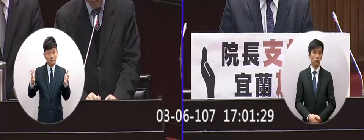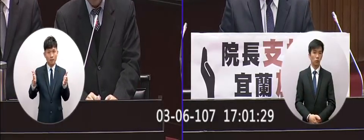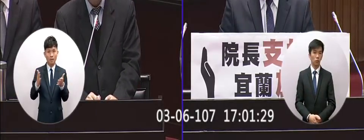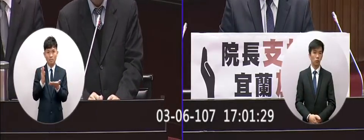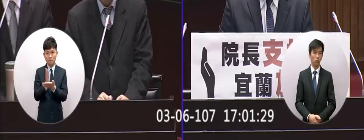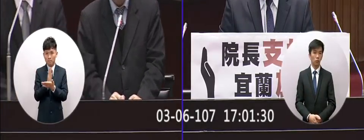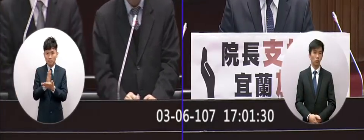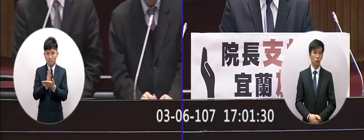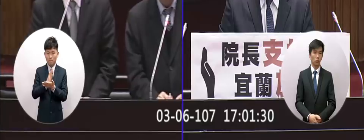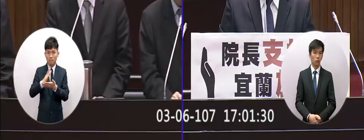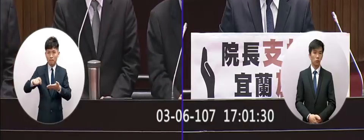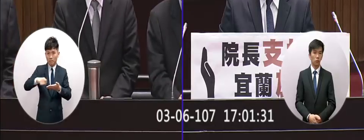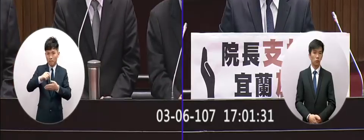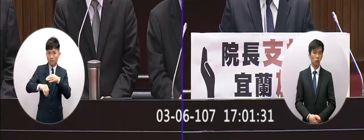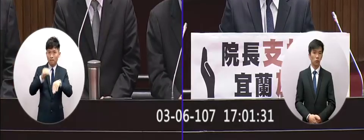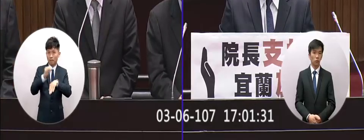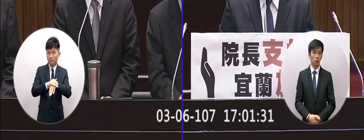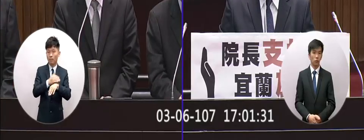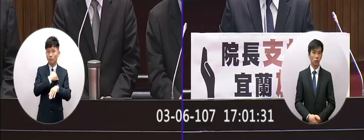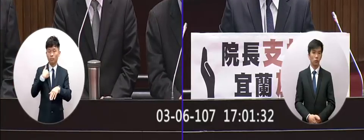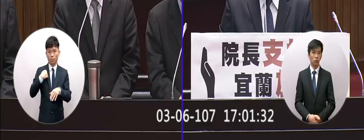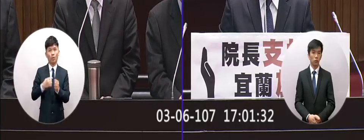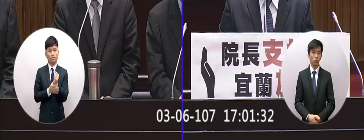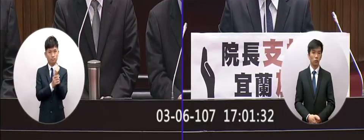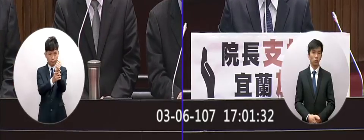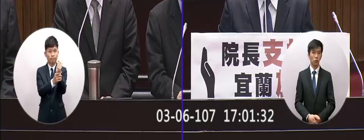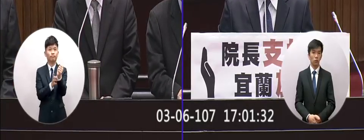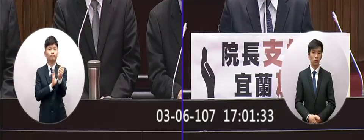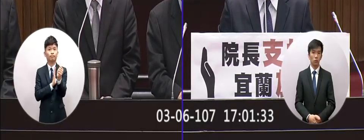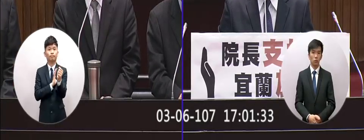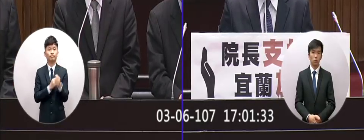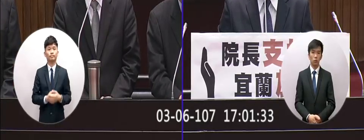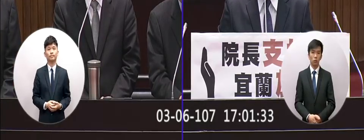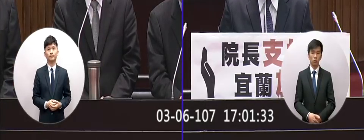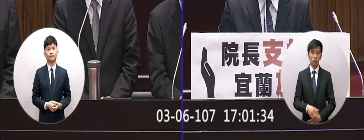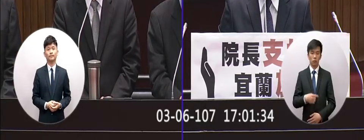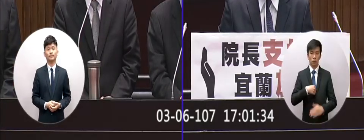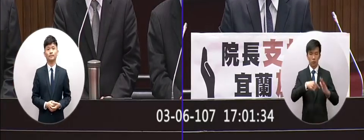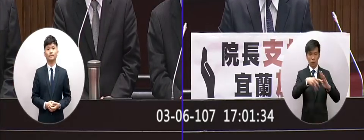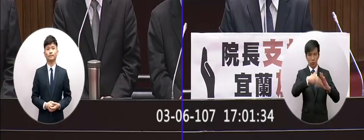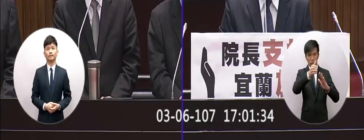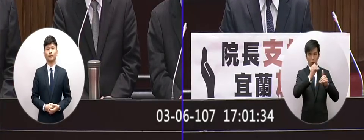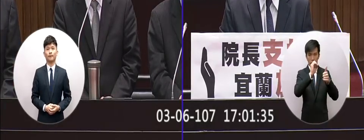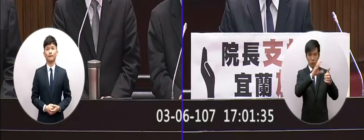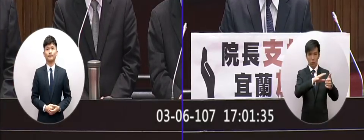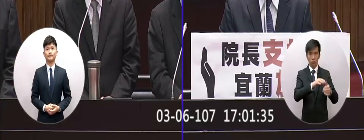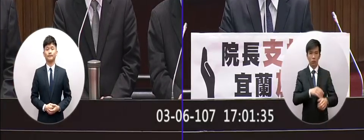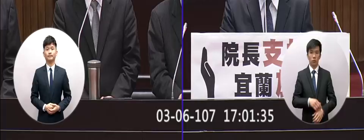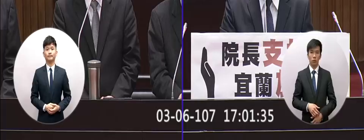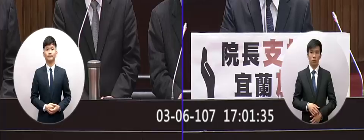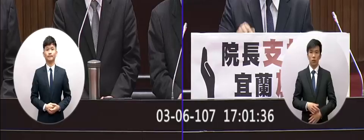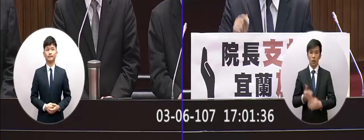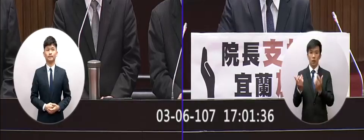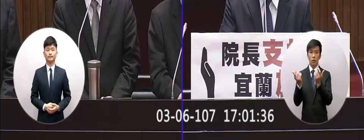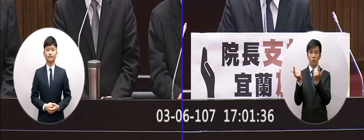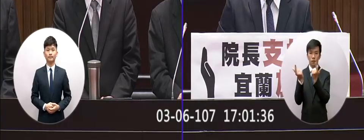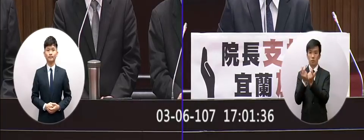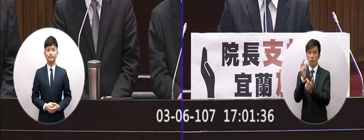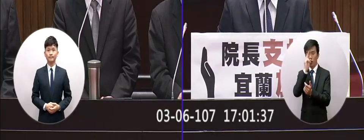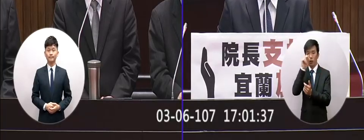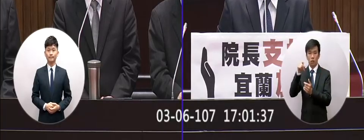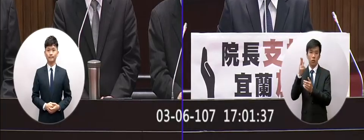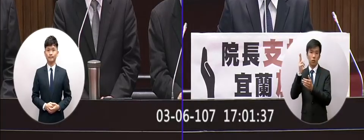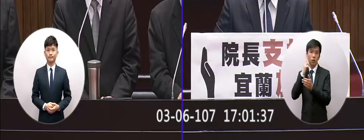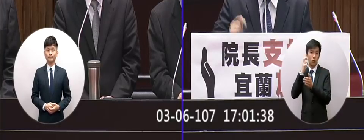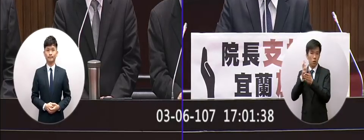出成果，当然我会支持他这样的说法。 那个院长，我跟你强调，这件北宜直铁是行政院核定的计